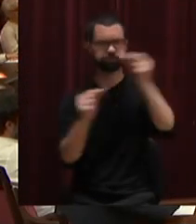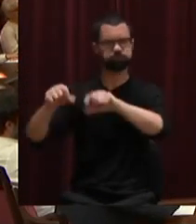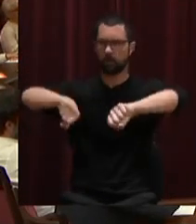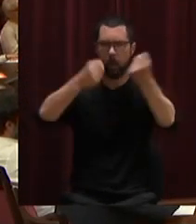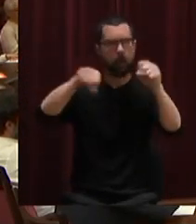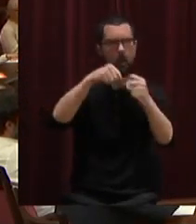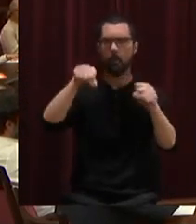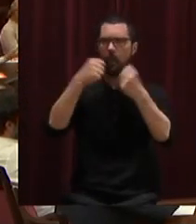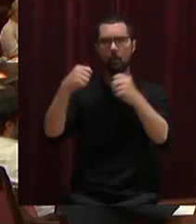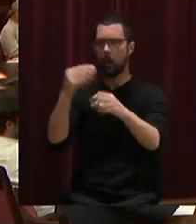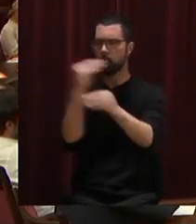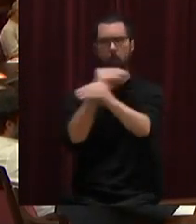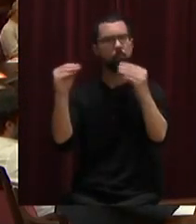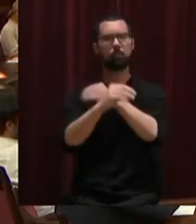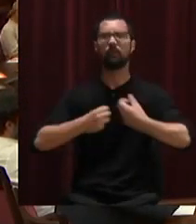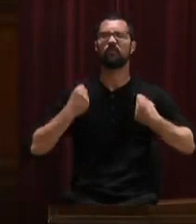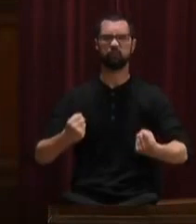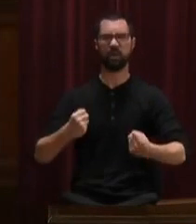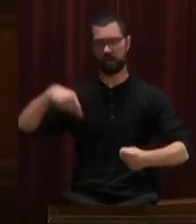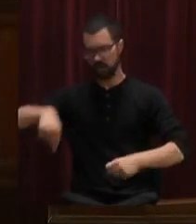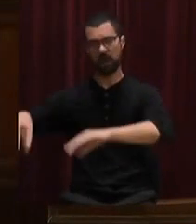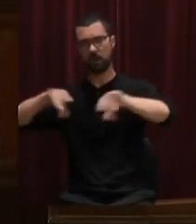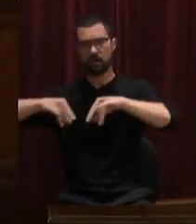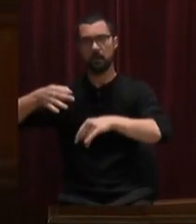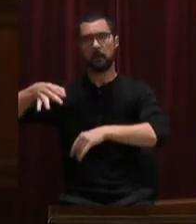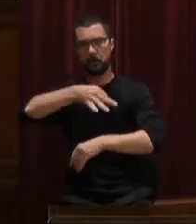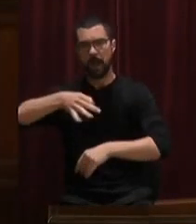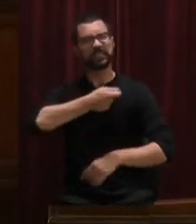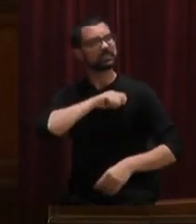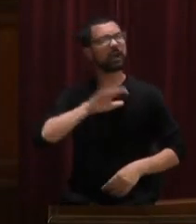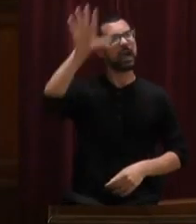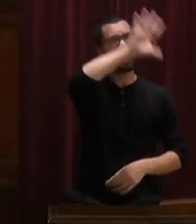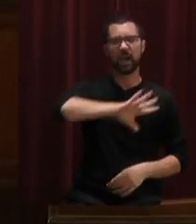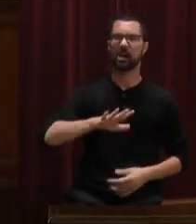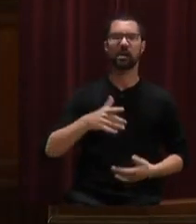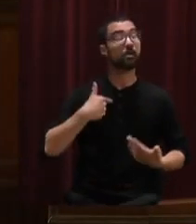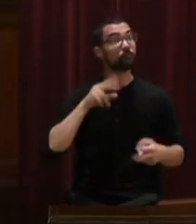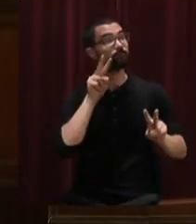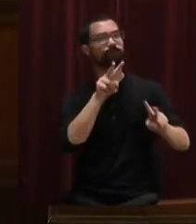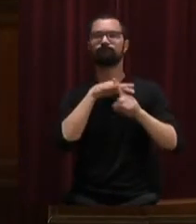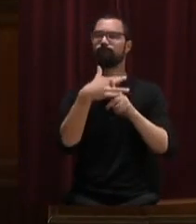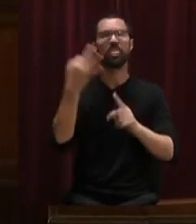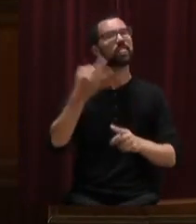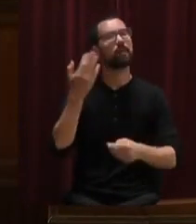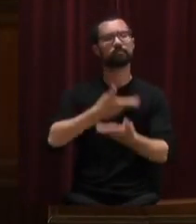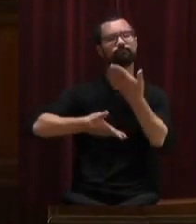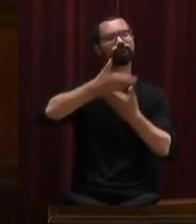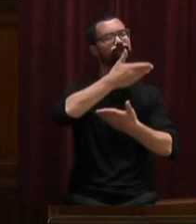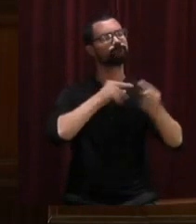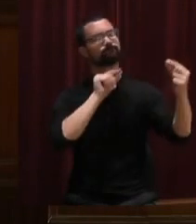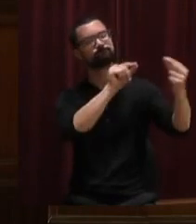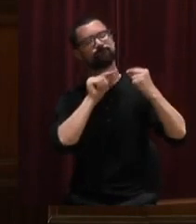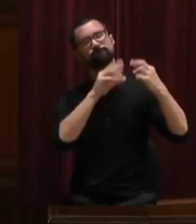Balears i a la resta d'Espanya és un escenari que ens obliga a tots a dialogar, a entendre'ns, i hem de